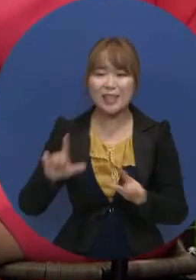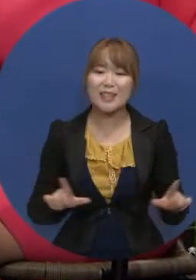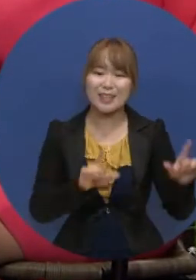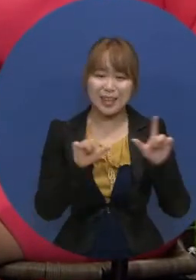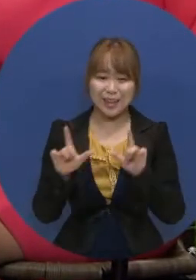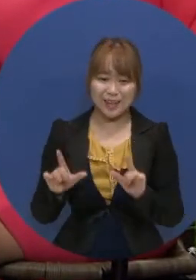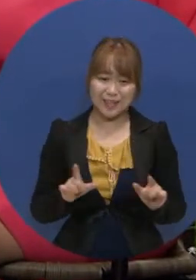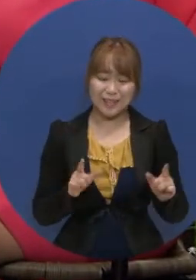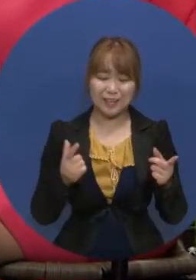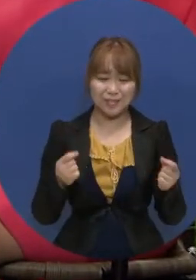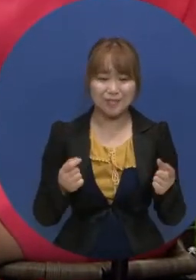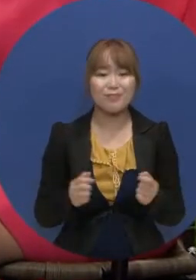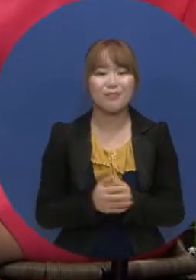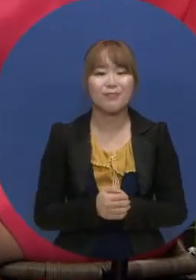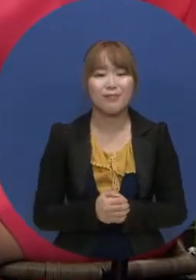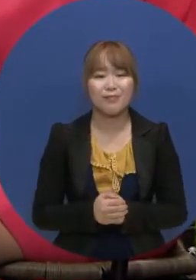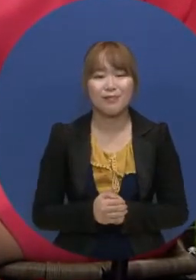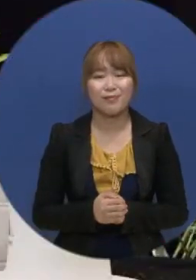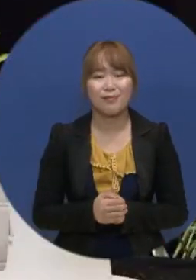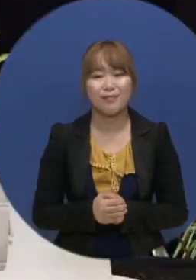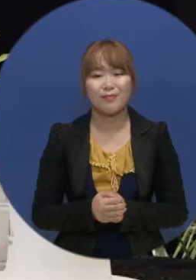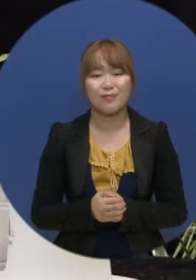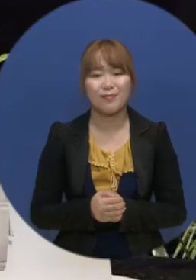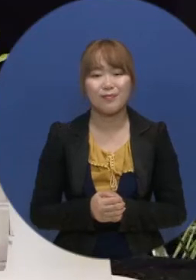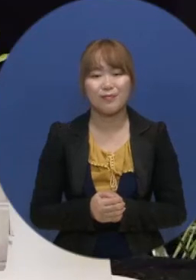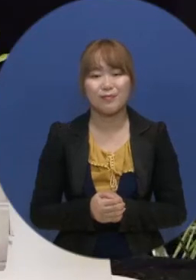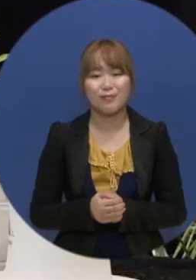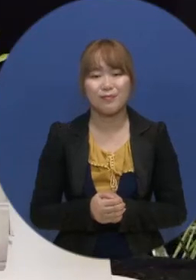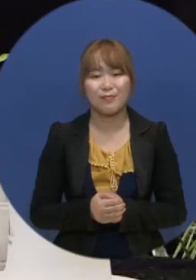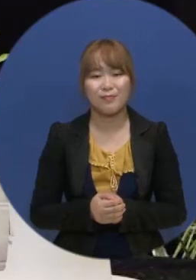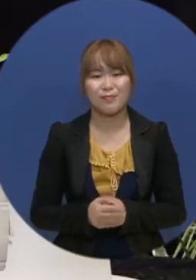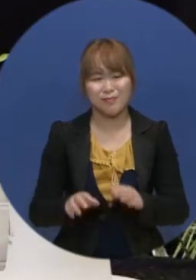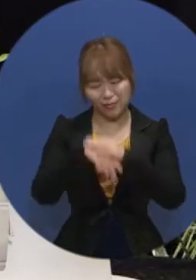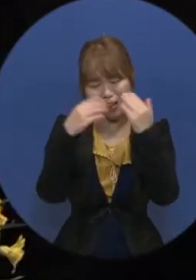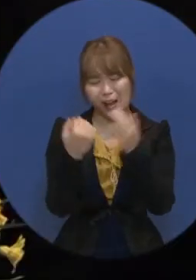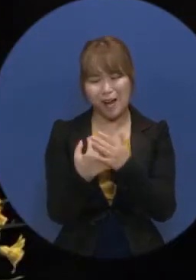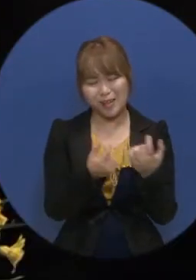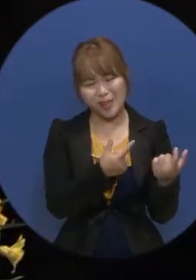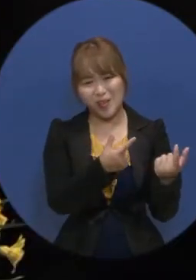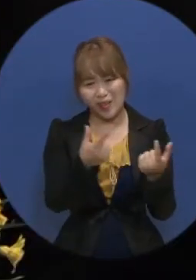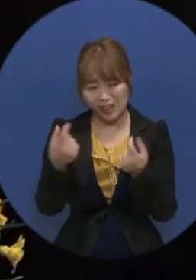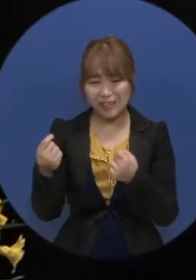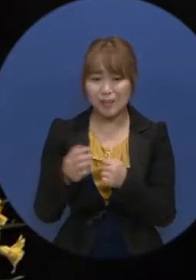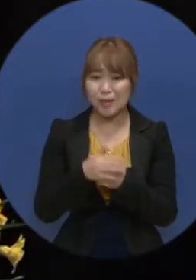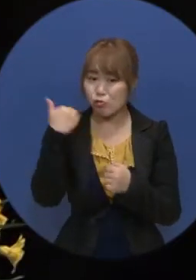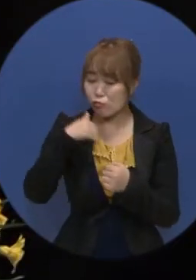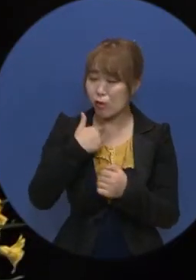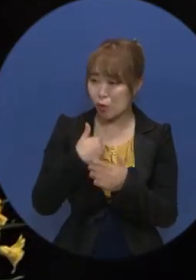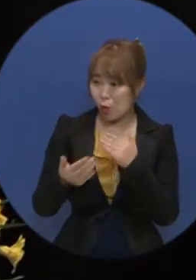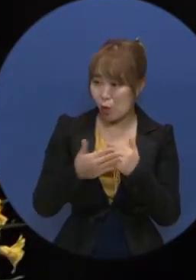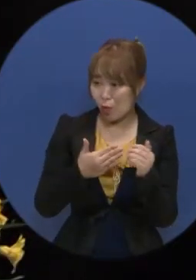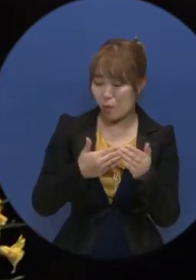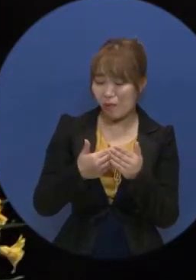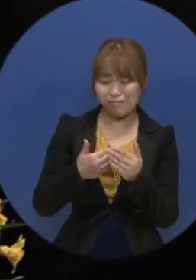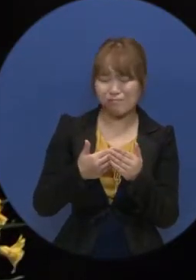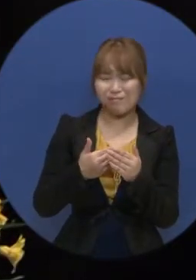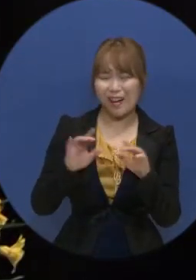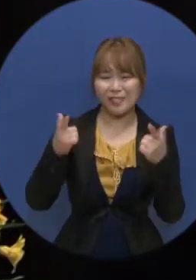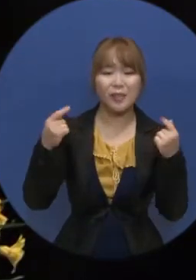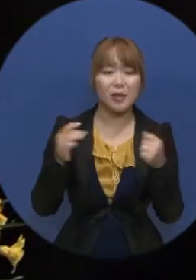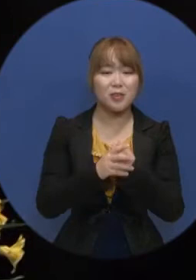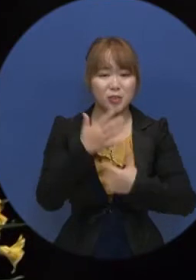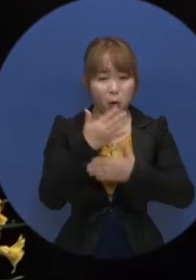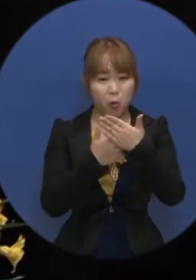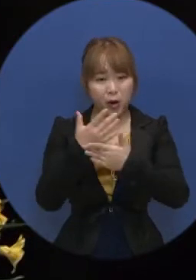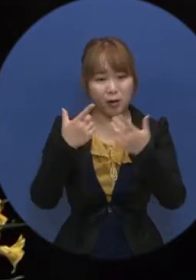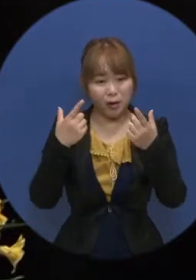것 같아요. 네. 그건 누구나 겪는 거고요. 누구나 겪는 이야기는 아니에요. 네. 영화